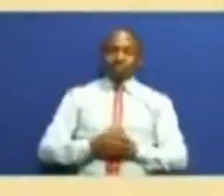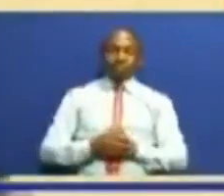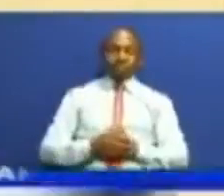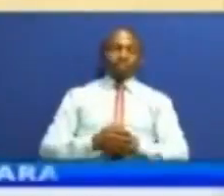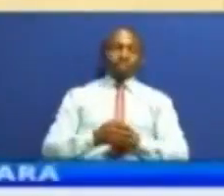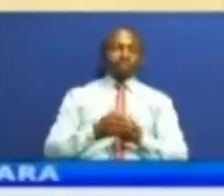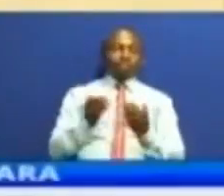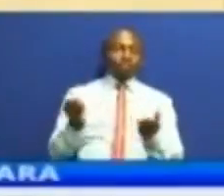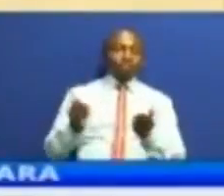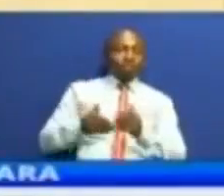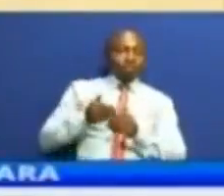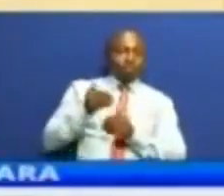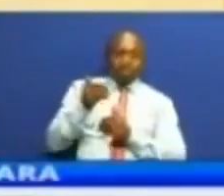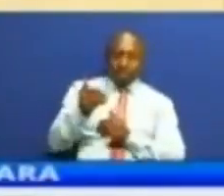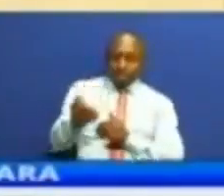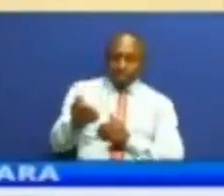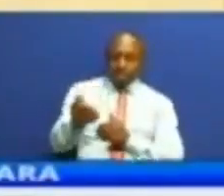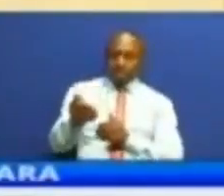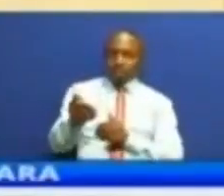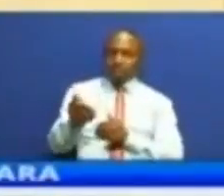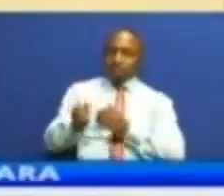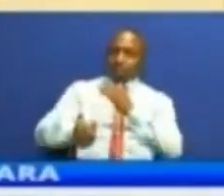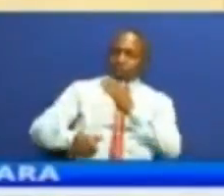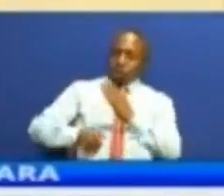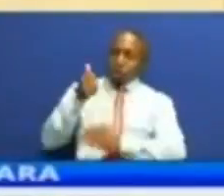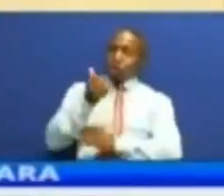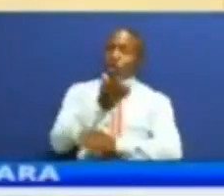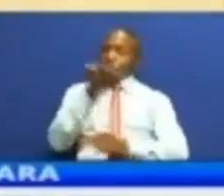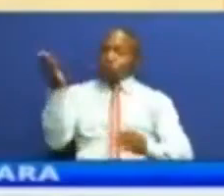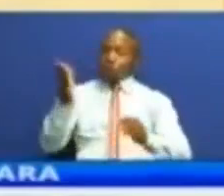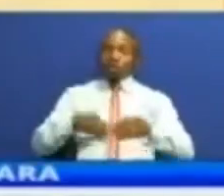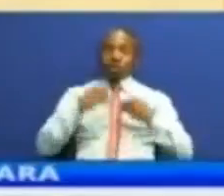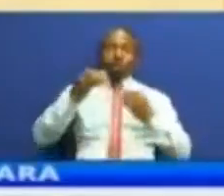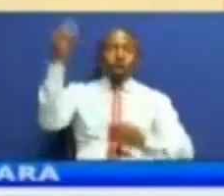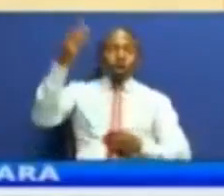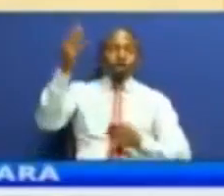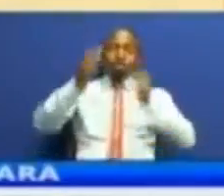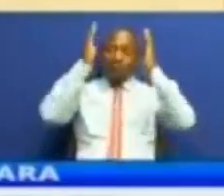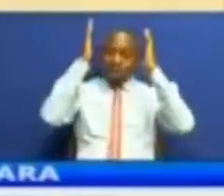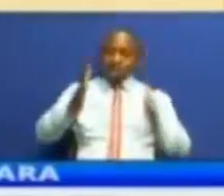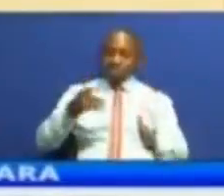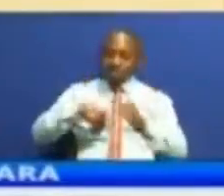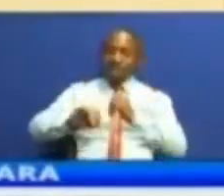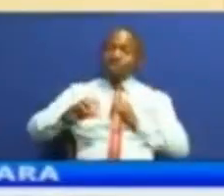baada ya kiongozi yoyote kutoa hotuba rasmi kwenye mkutano,